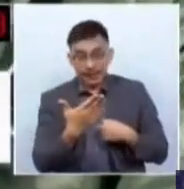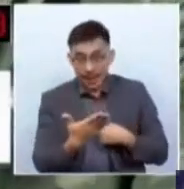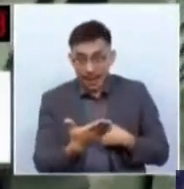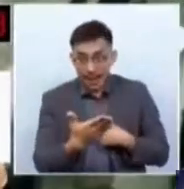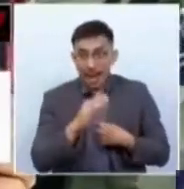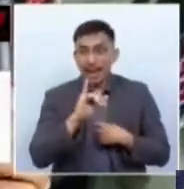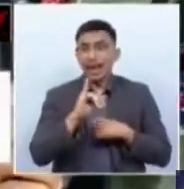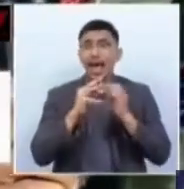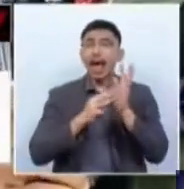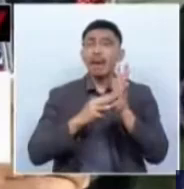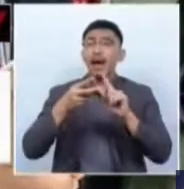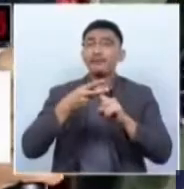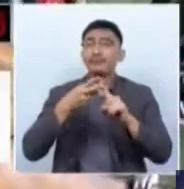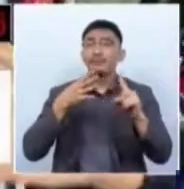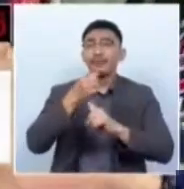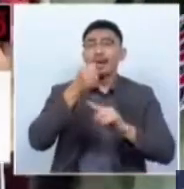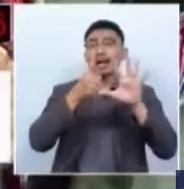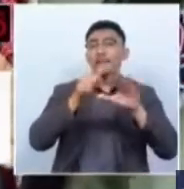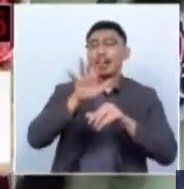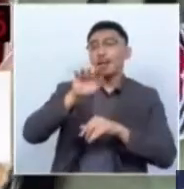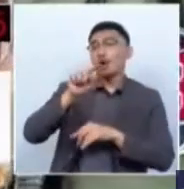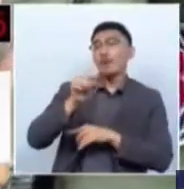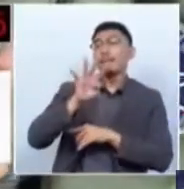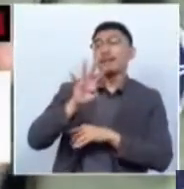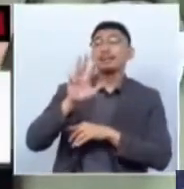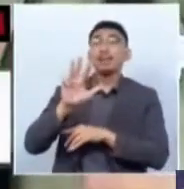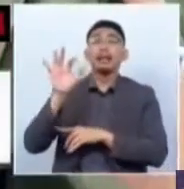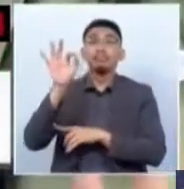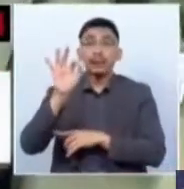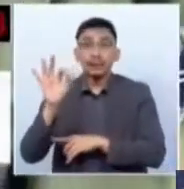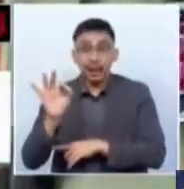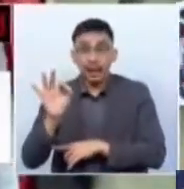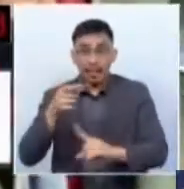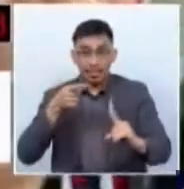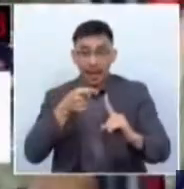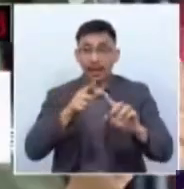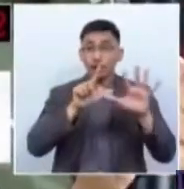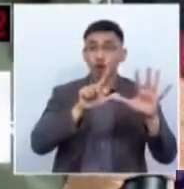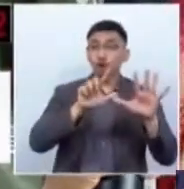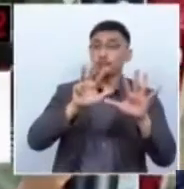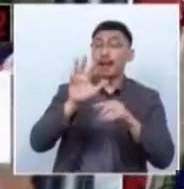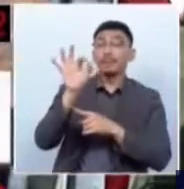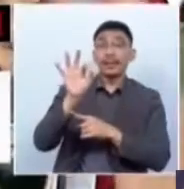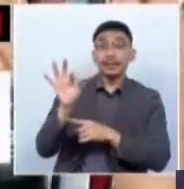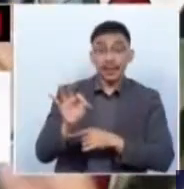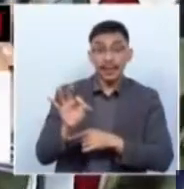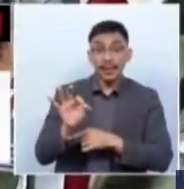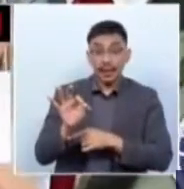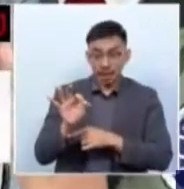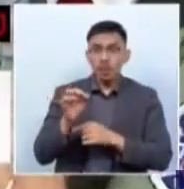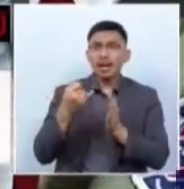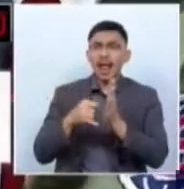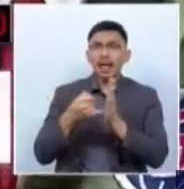kita hanya5 % dari target 79% Mengapa terjadi penurunan dan